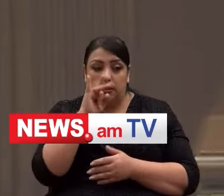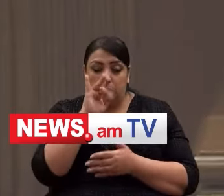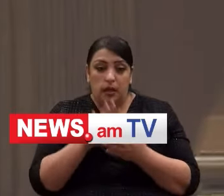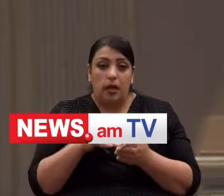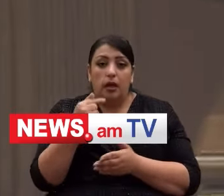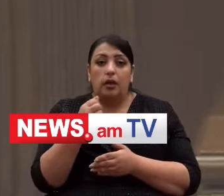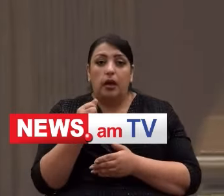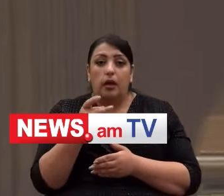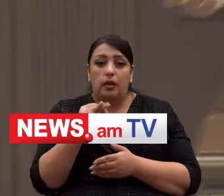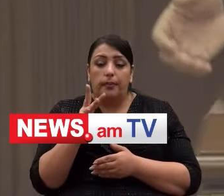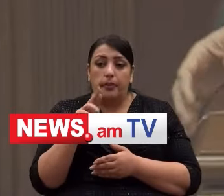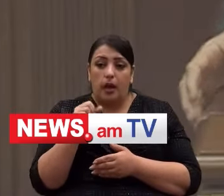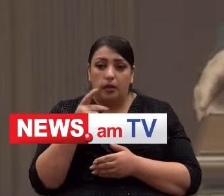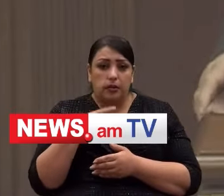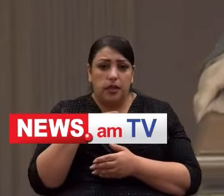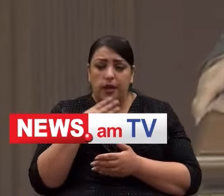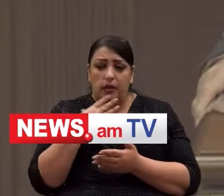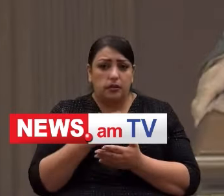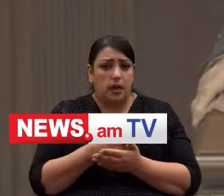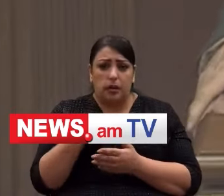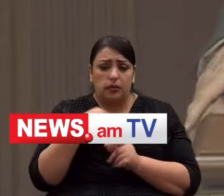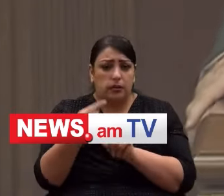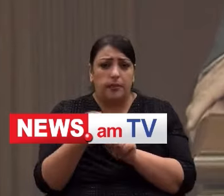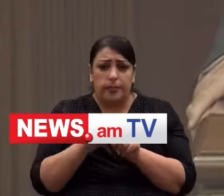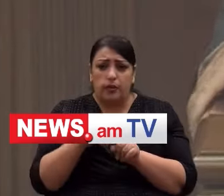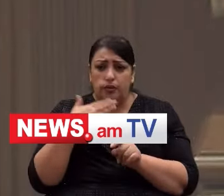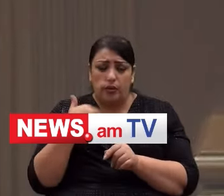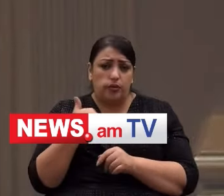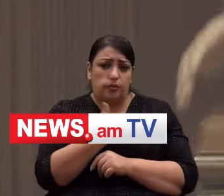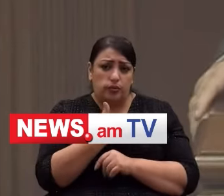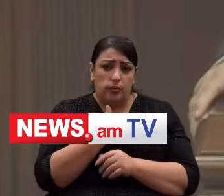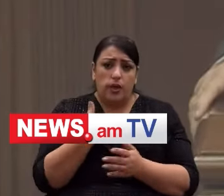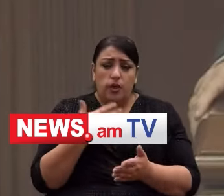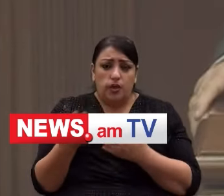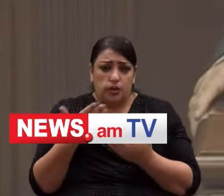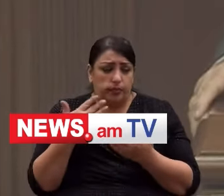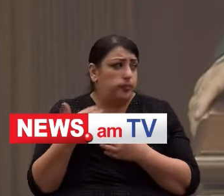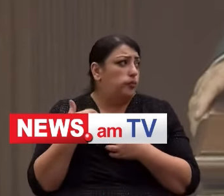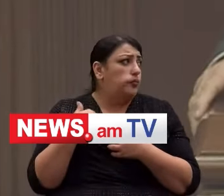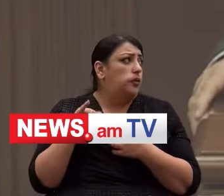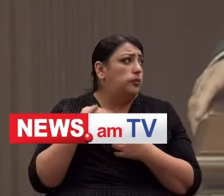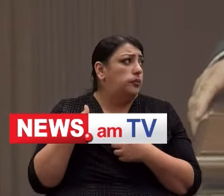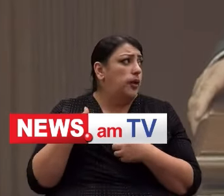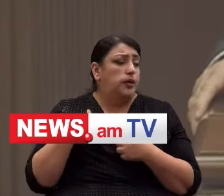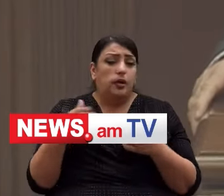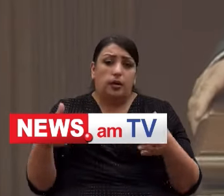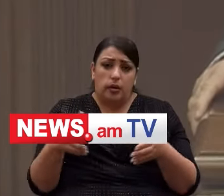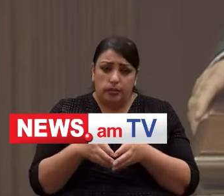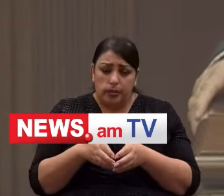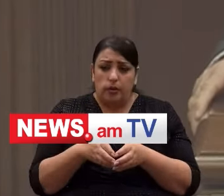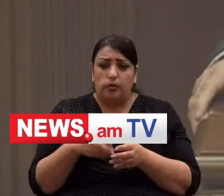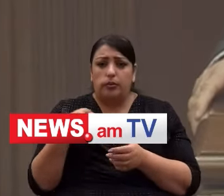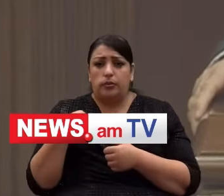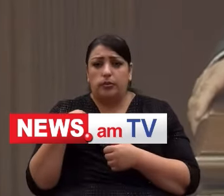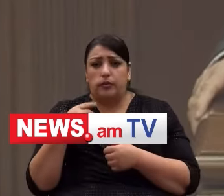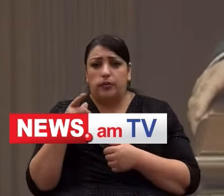դրդ ազնական որևէ բան չունեմ։ Ես կուզեի, որ մեր շփումը լիներ, ինչպես ասեցի, մեր խմբակցության շրջանակներում, որ